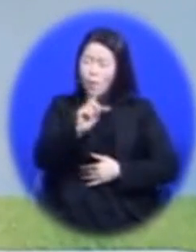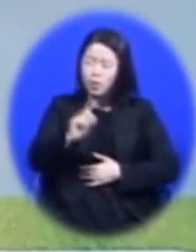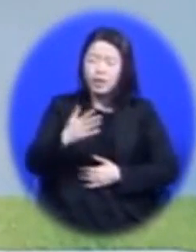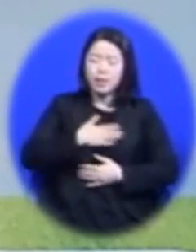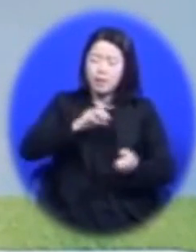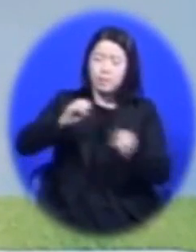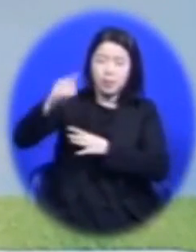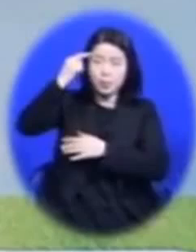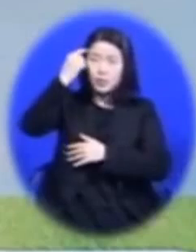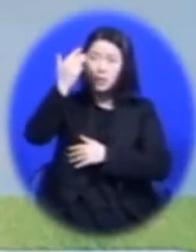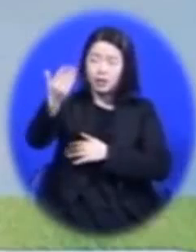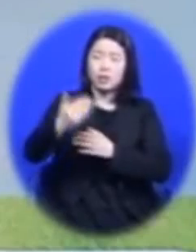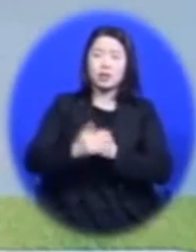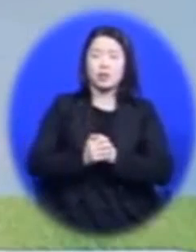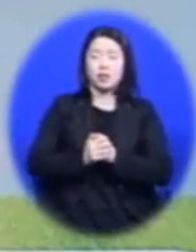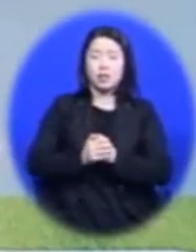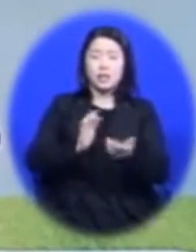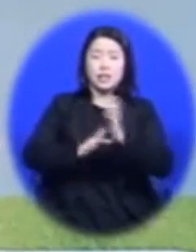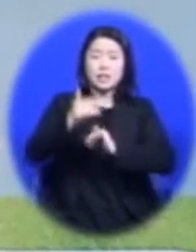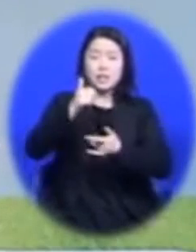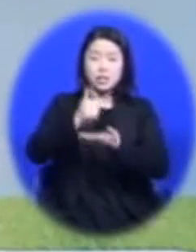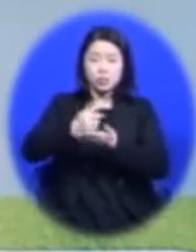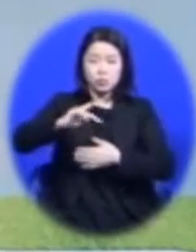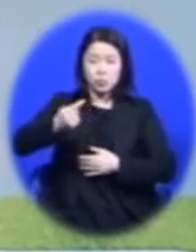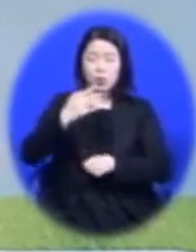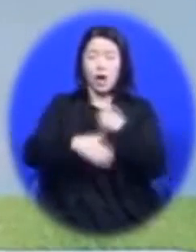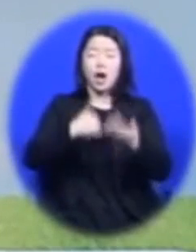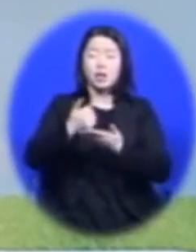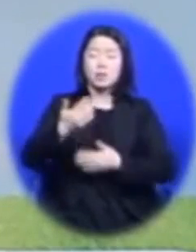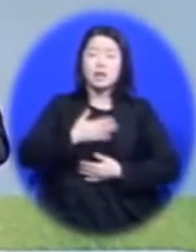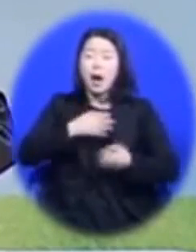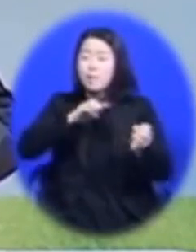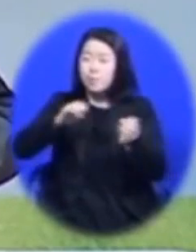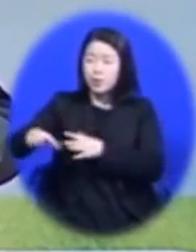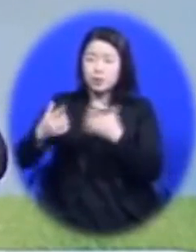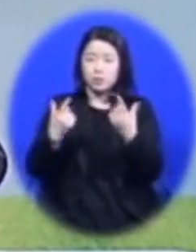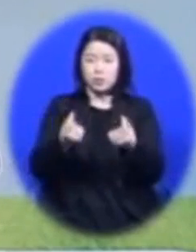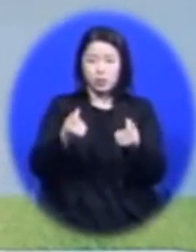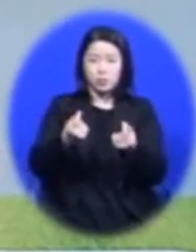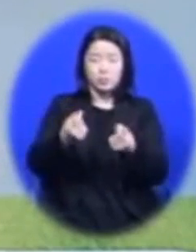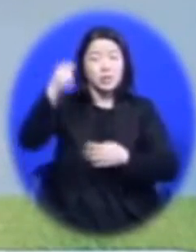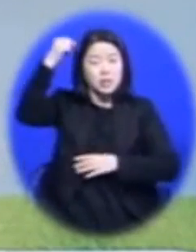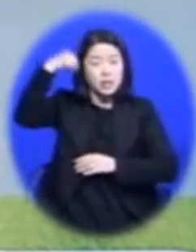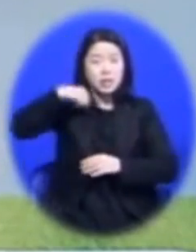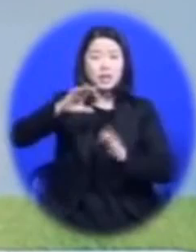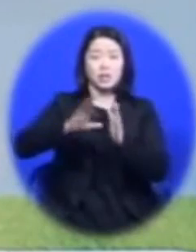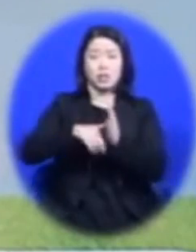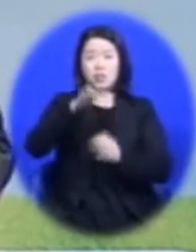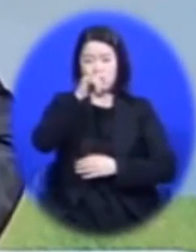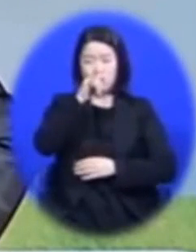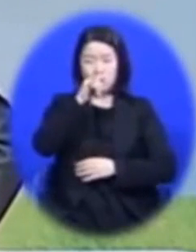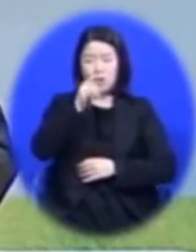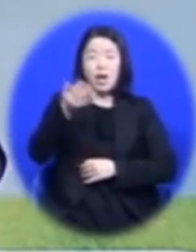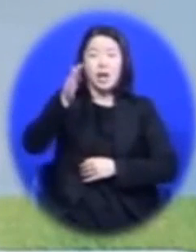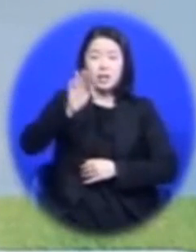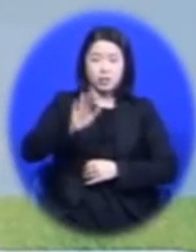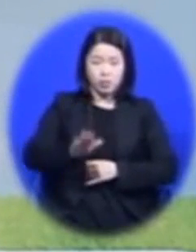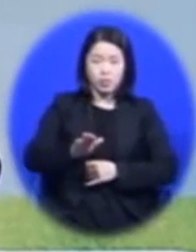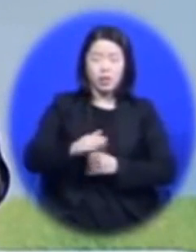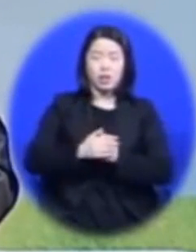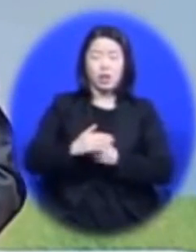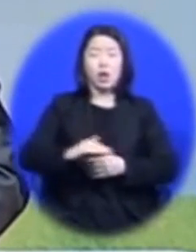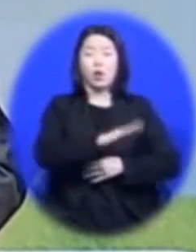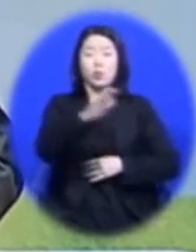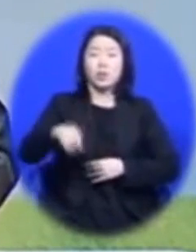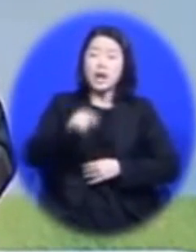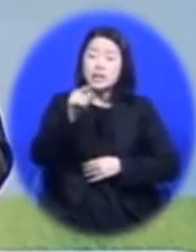버리시나이까. 예수님도 하나님이 나를 버리신 것처럼 그렇게 느껴지셨다니까. 그런데 우리가